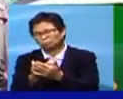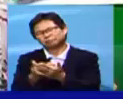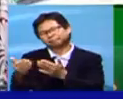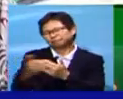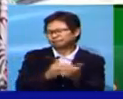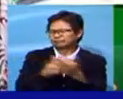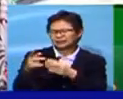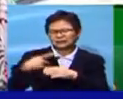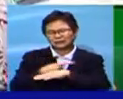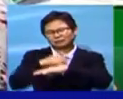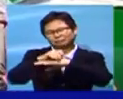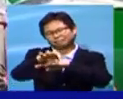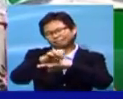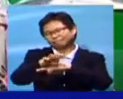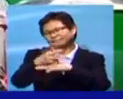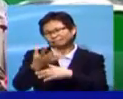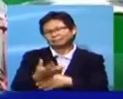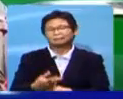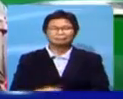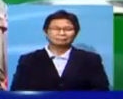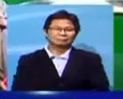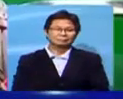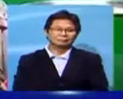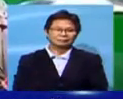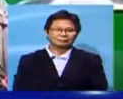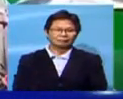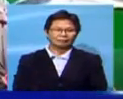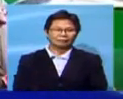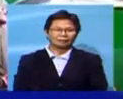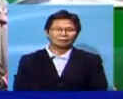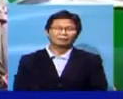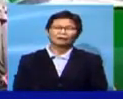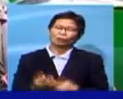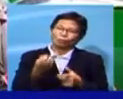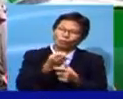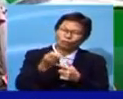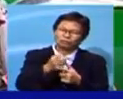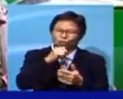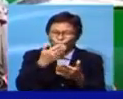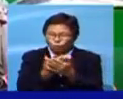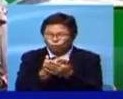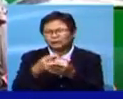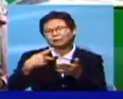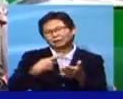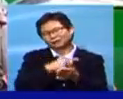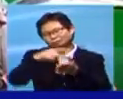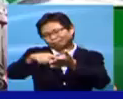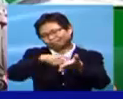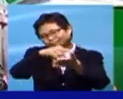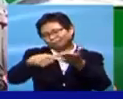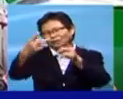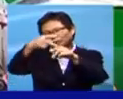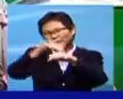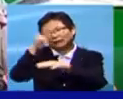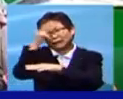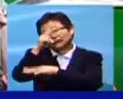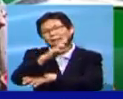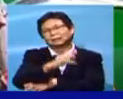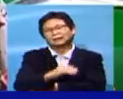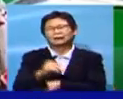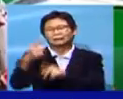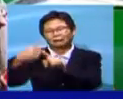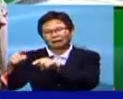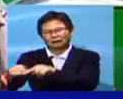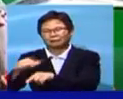penasihat sebagai pemberi pengkritiklah kepada pihak-pihak kerajaan dan sebagainya yang